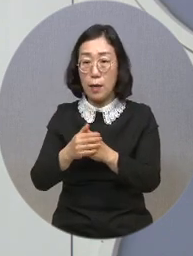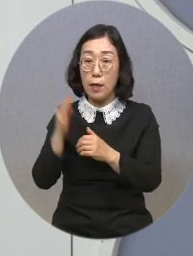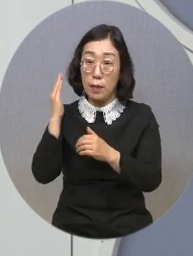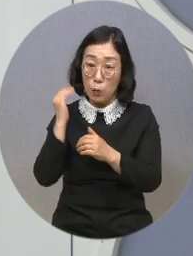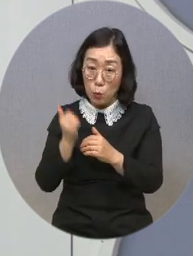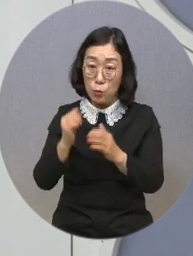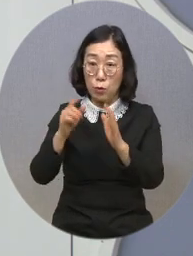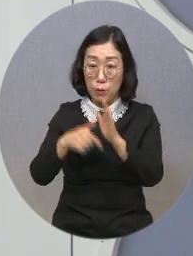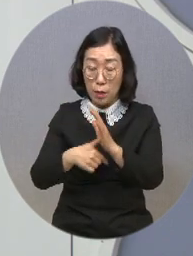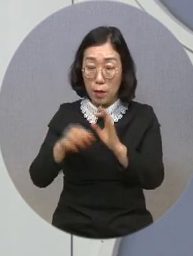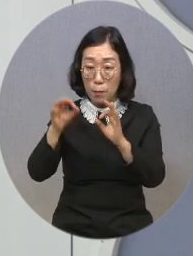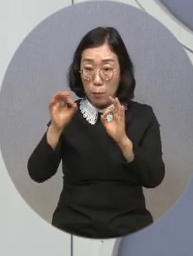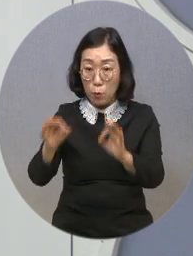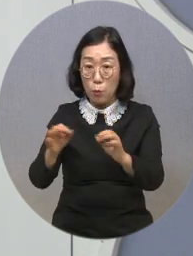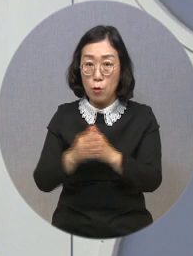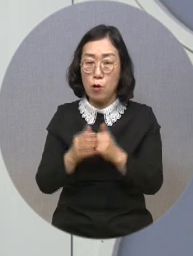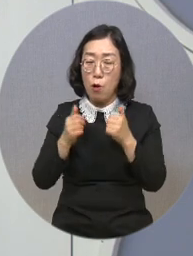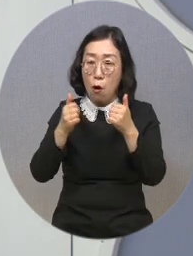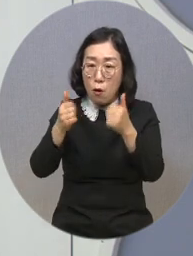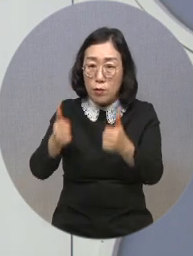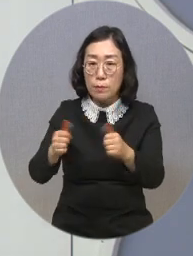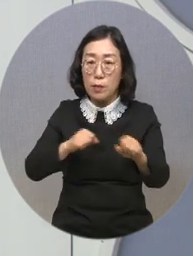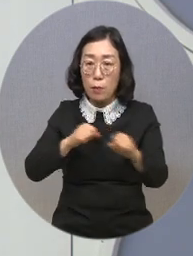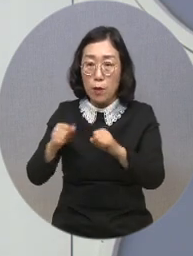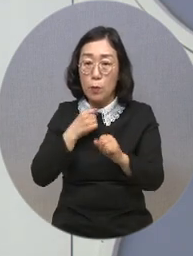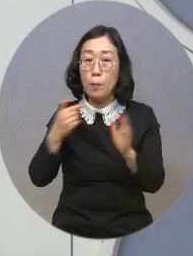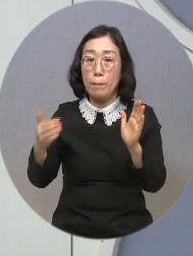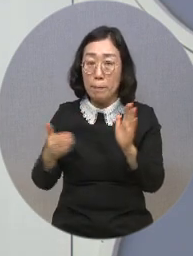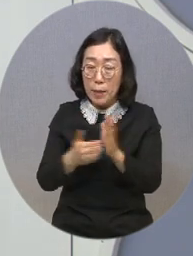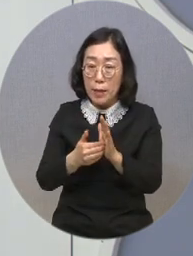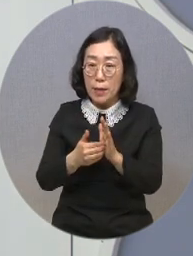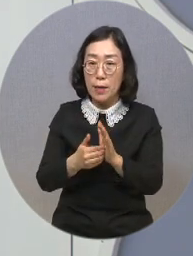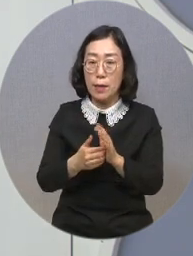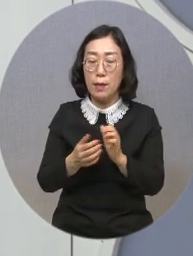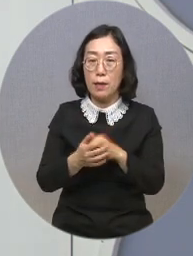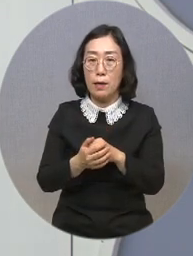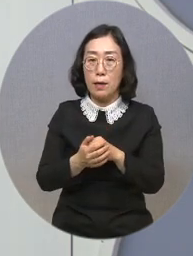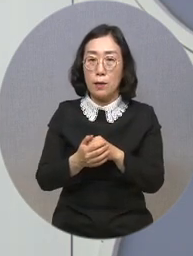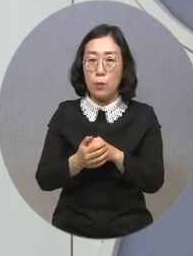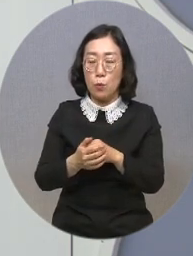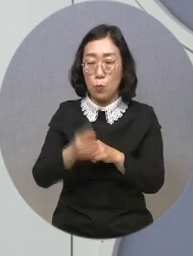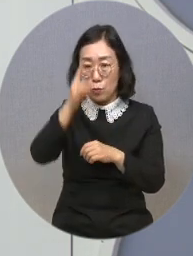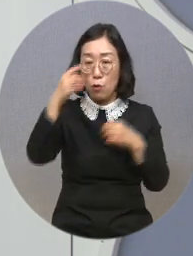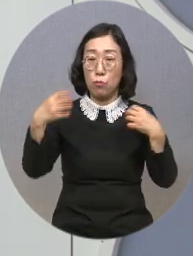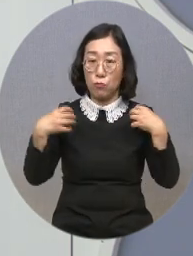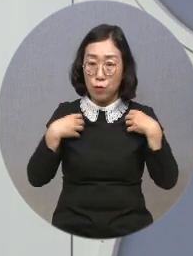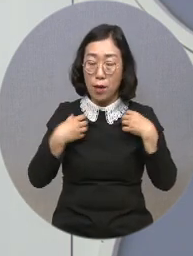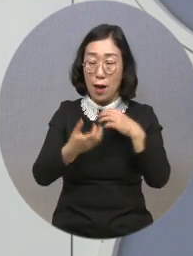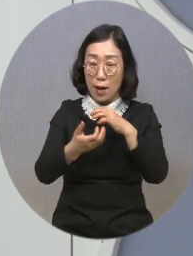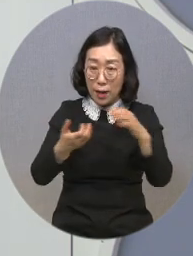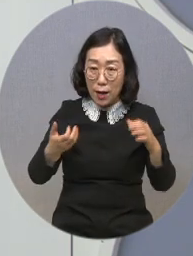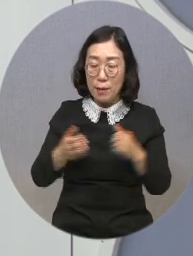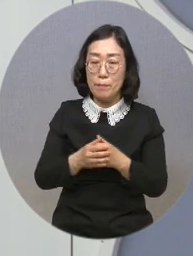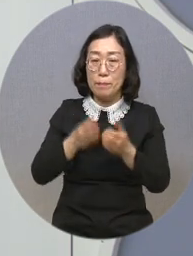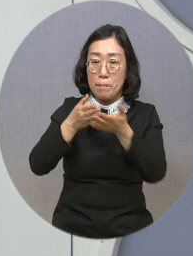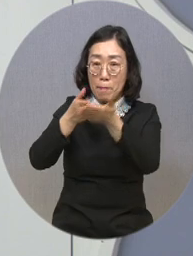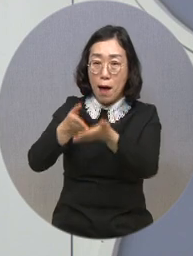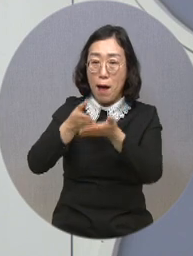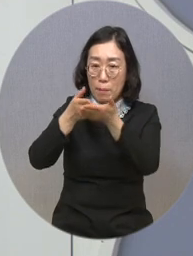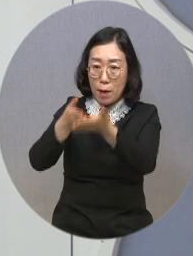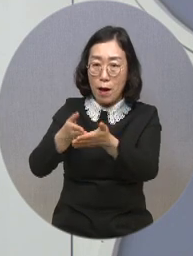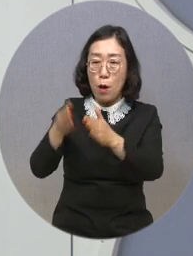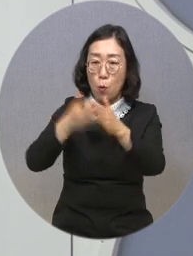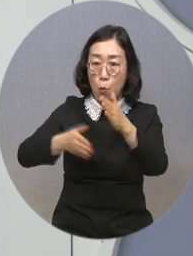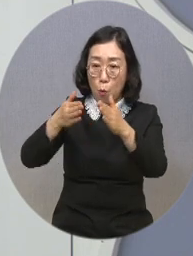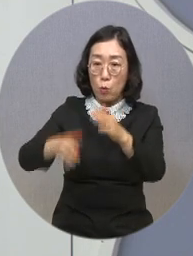이런 민생을 위해서 열심히 제가 노력을 했고 야당 의원으로서 정부에 이런 거 뭐 아까 말씀드린 대로